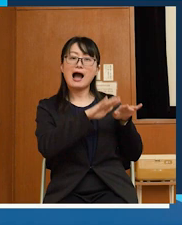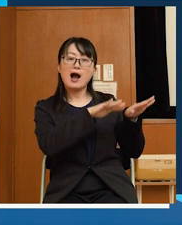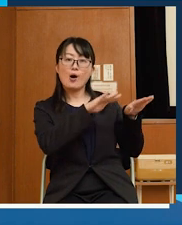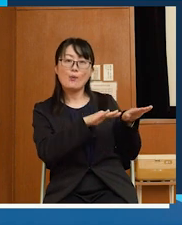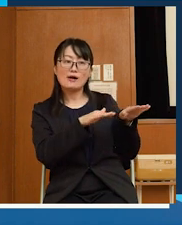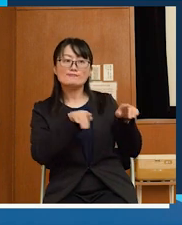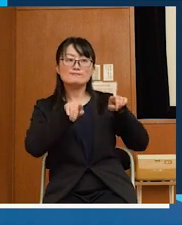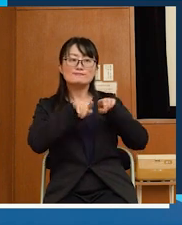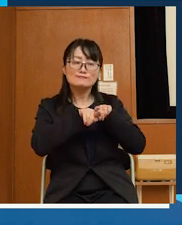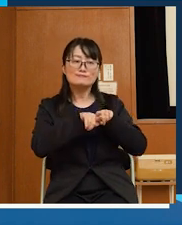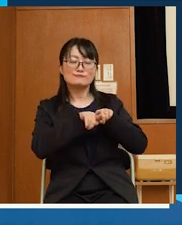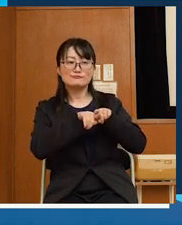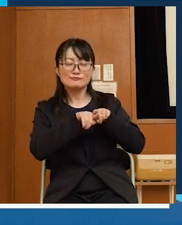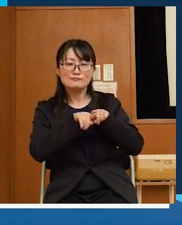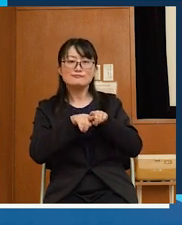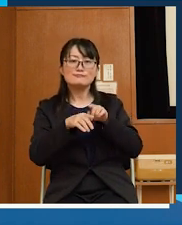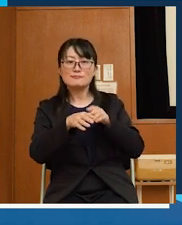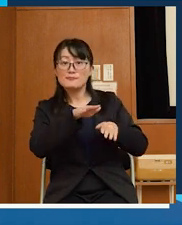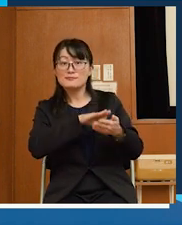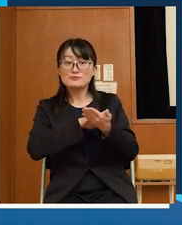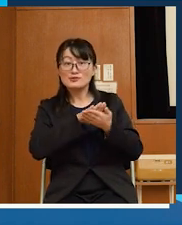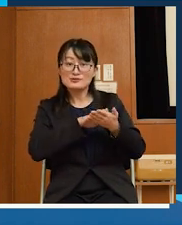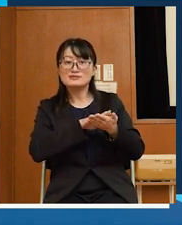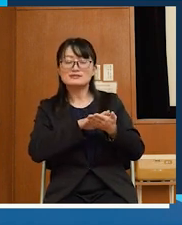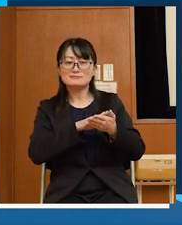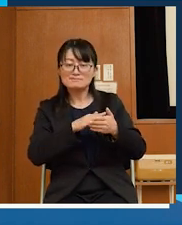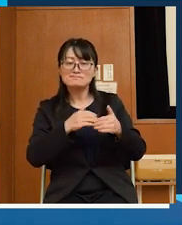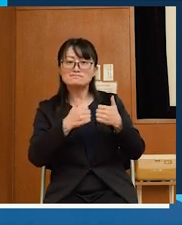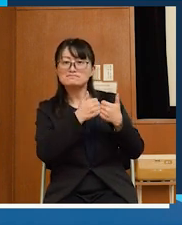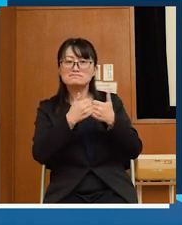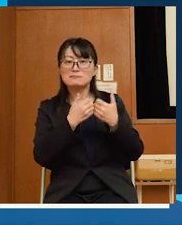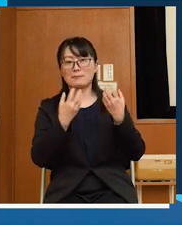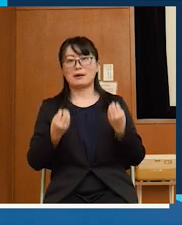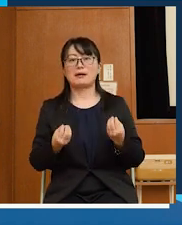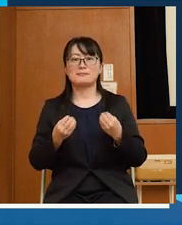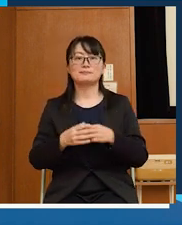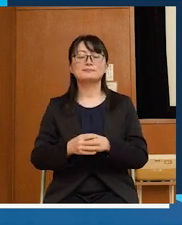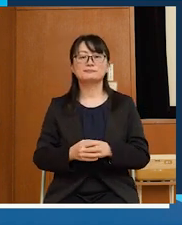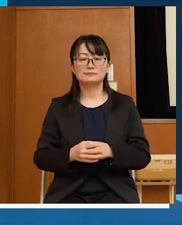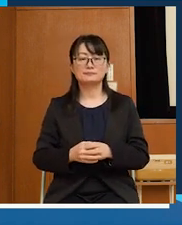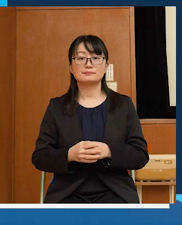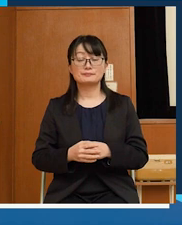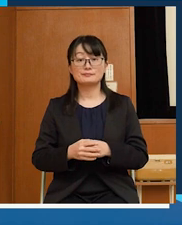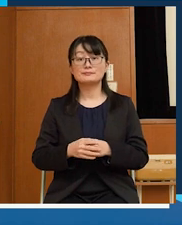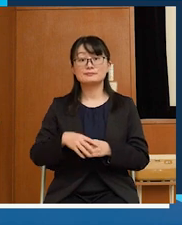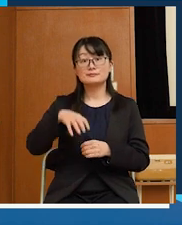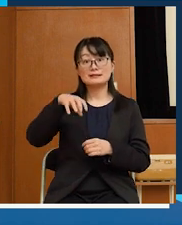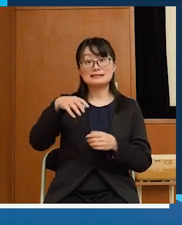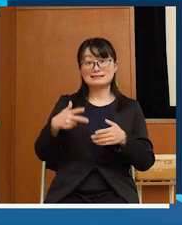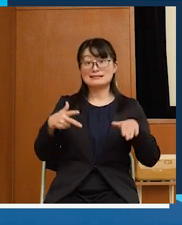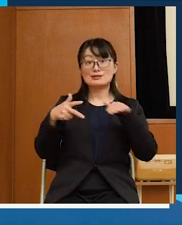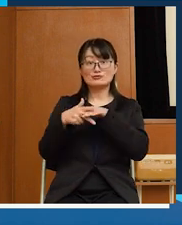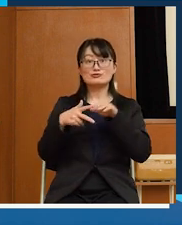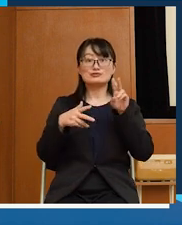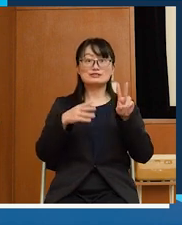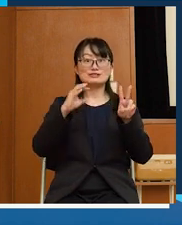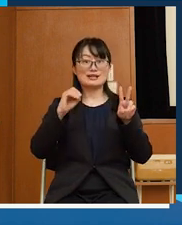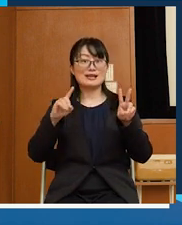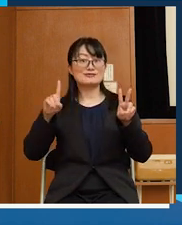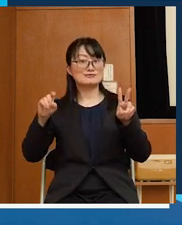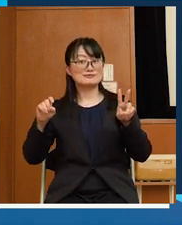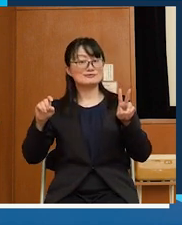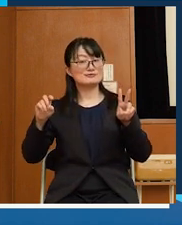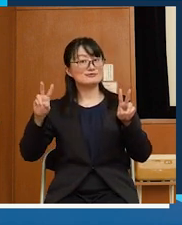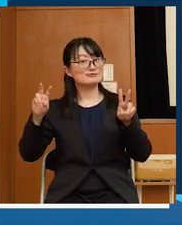接ししたそうでございますその結果事故があったレッドヒル施設については2027年までに撤去